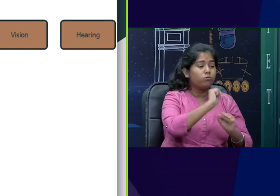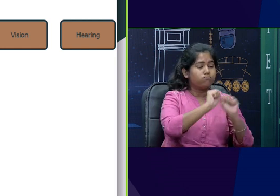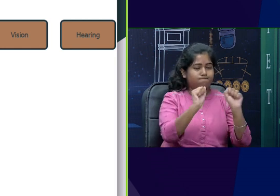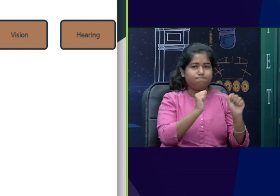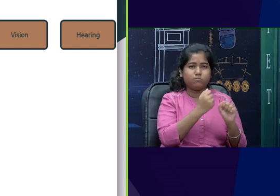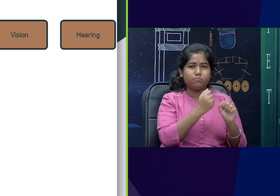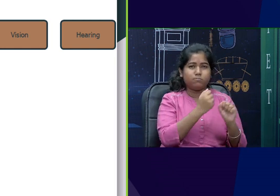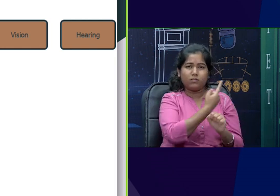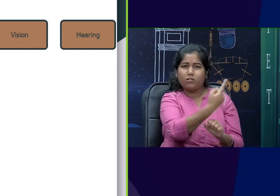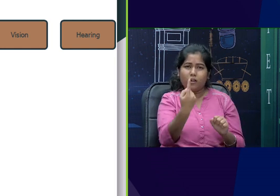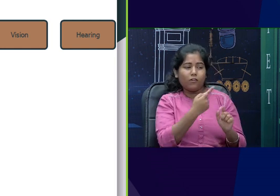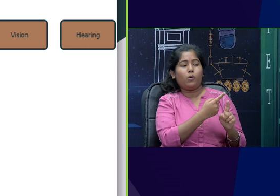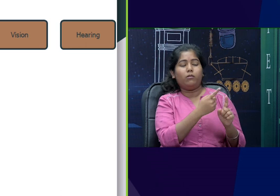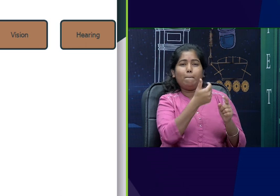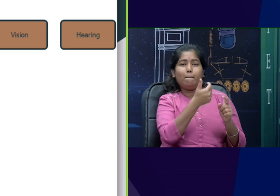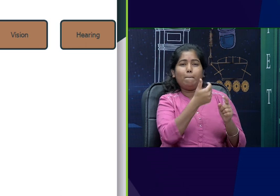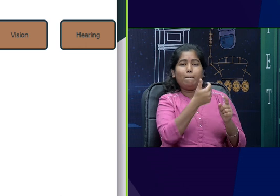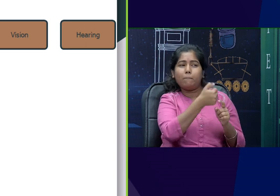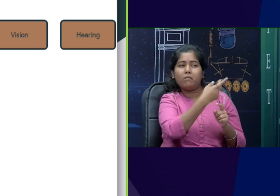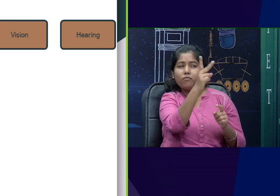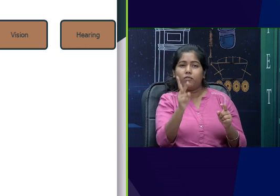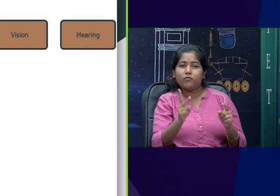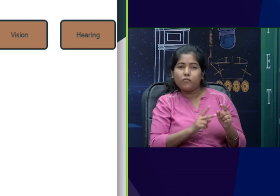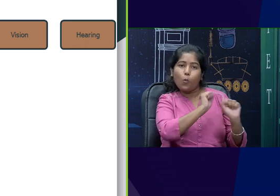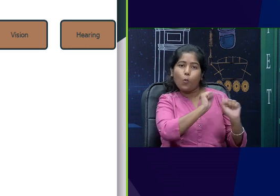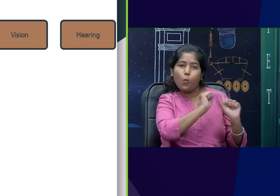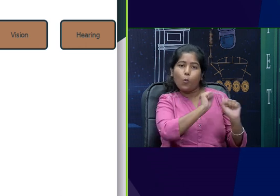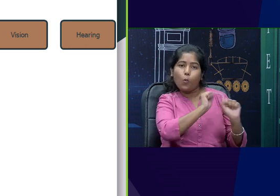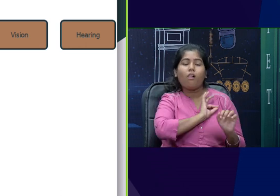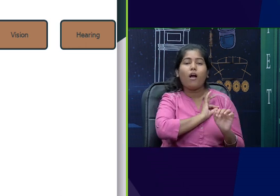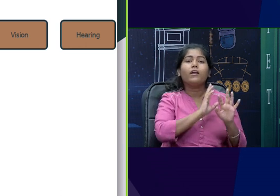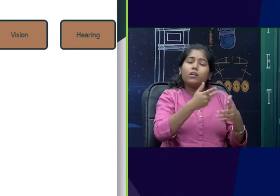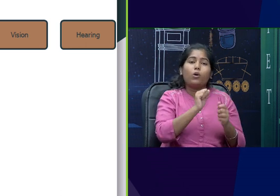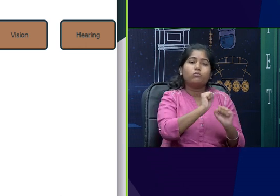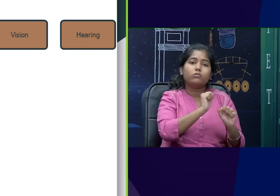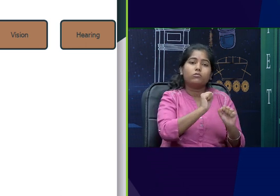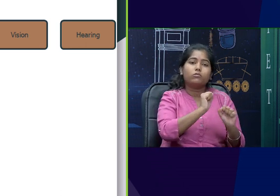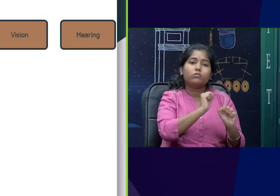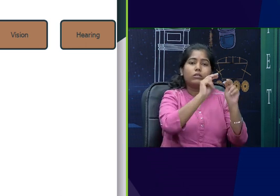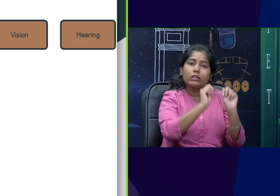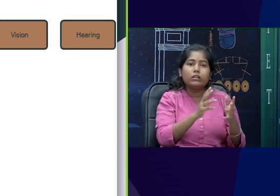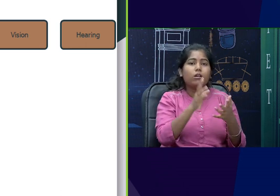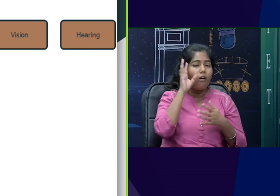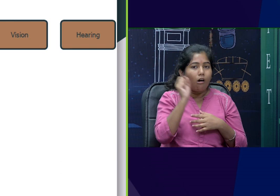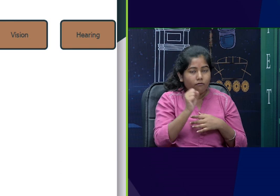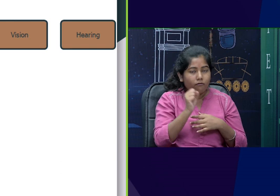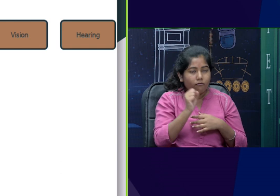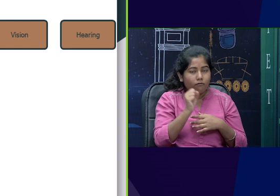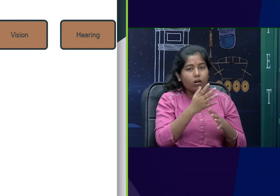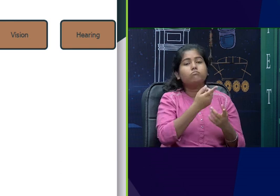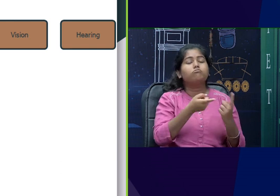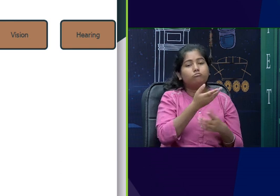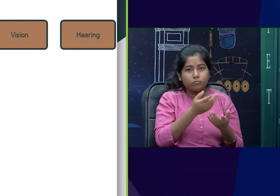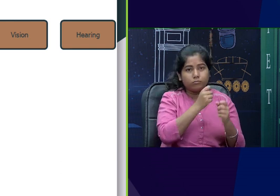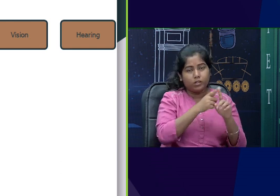डिफरेंट टाइप का पेन यूज करता है, ठीक है, तो वो उनकी जरूरत और उनके इंटरेस्ट और उनके कंफर्टेबिलिटी के अनुसार पर जो है वो